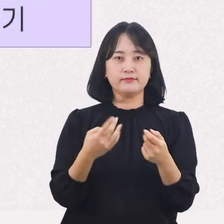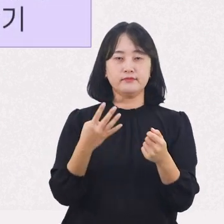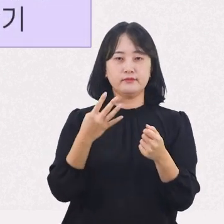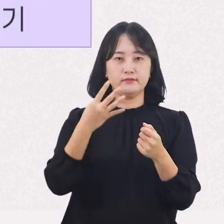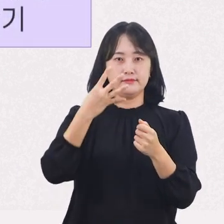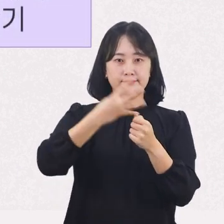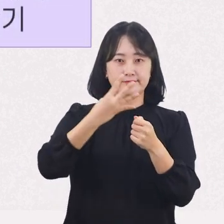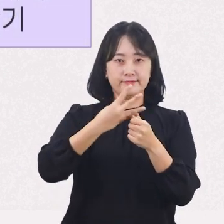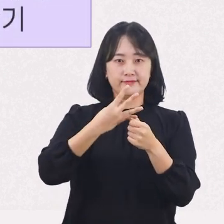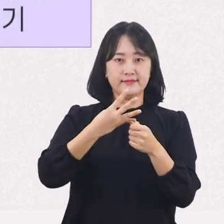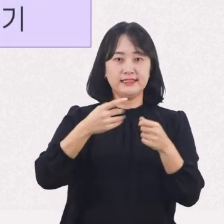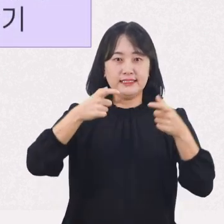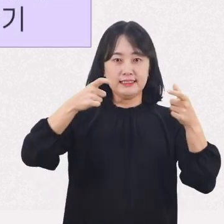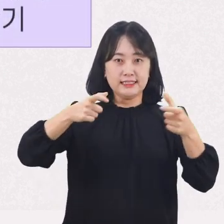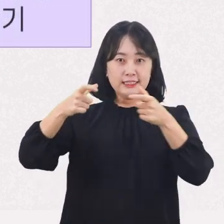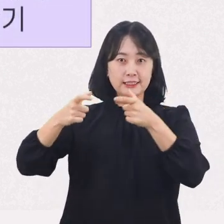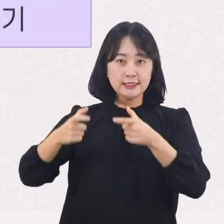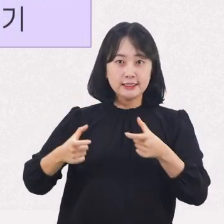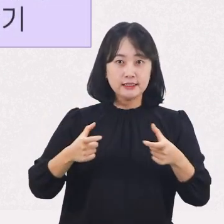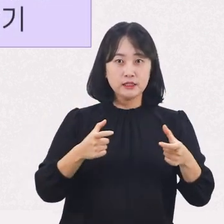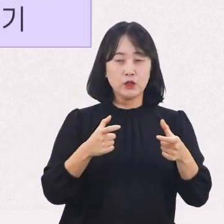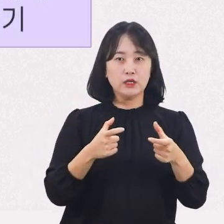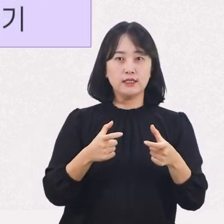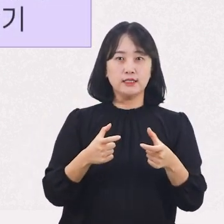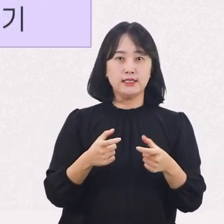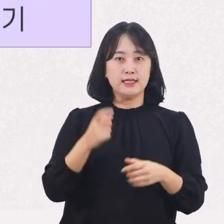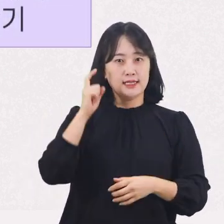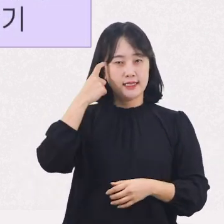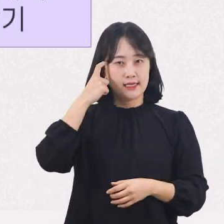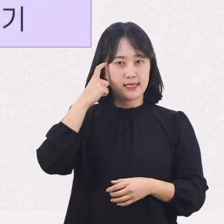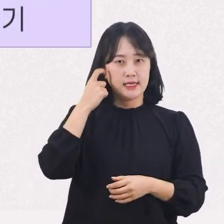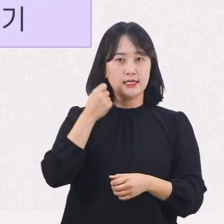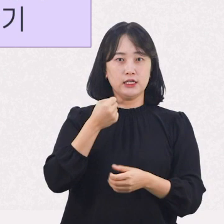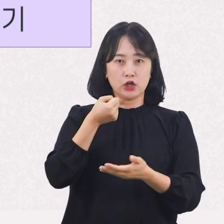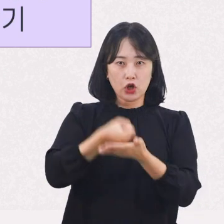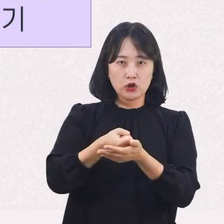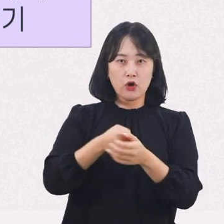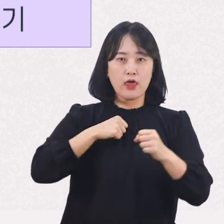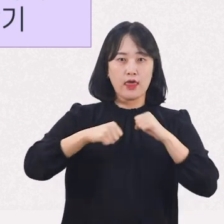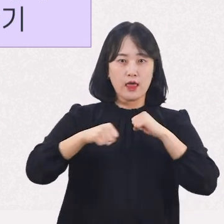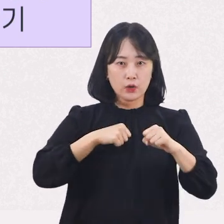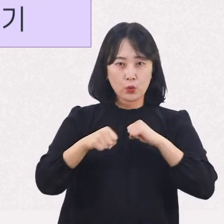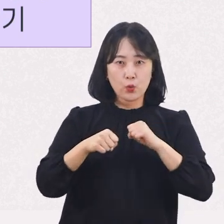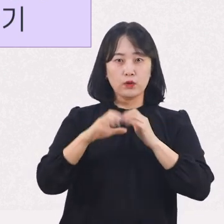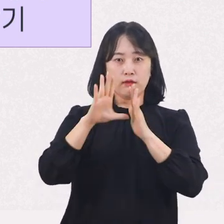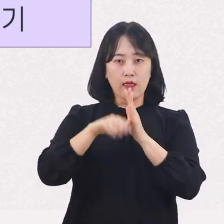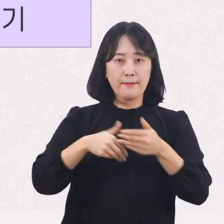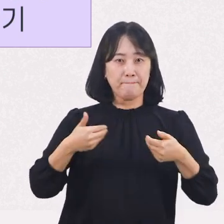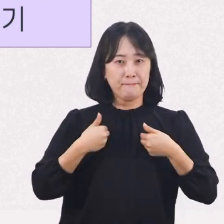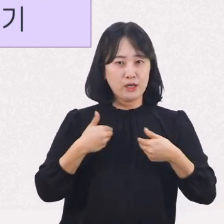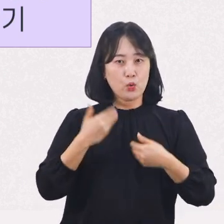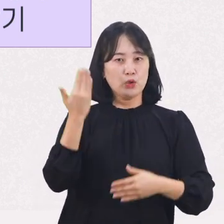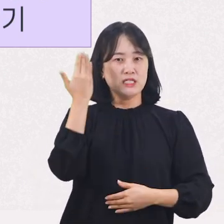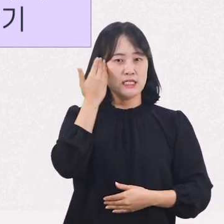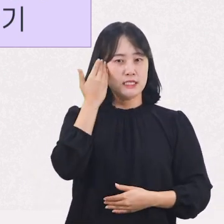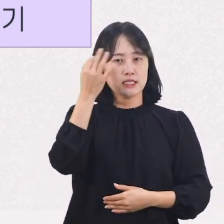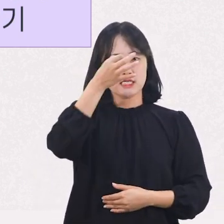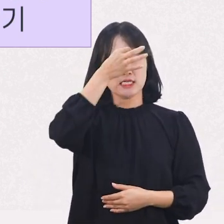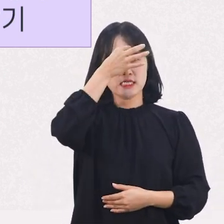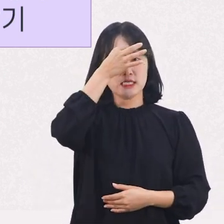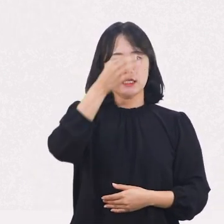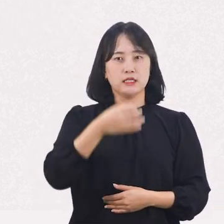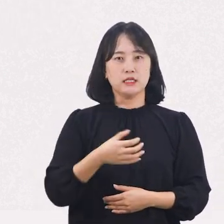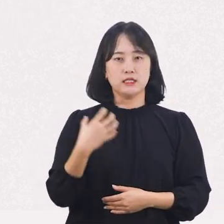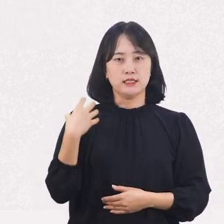4. 지역적, 전지구적 차원에서 의사결정을 내리고 행동하는 데 필요한 지식, 기능, 책임감